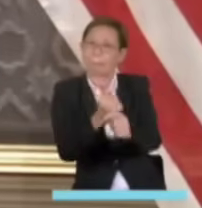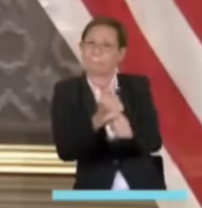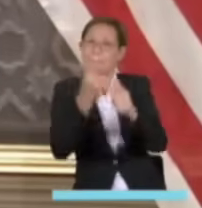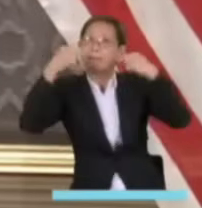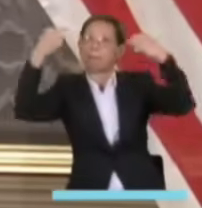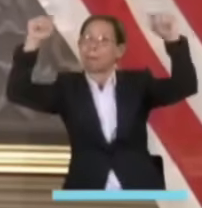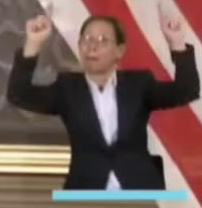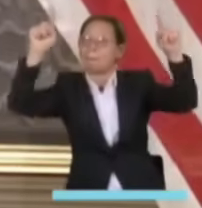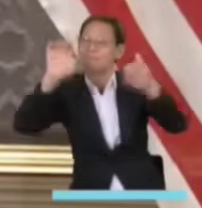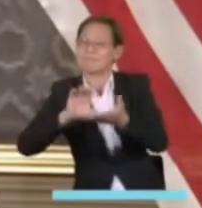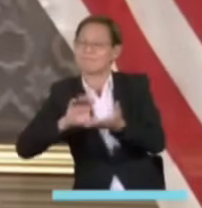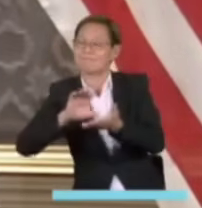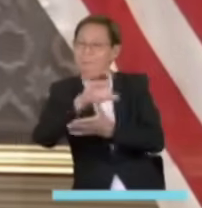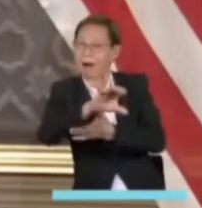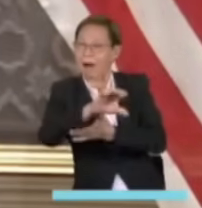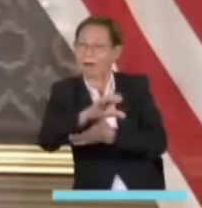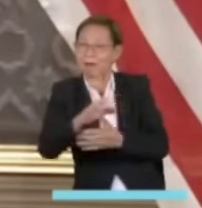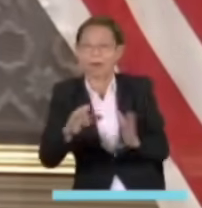ditetapkan.